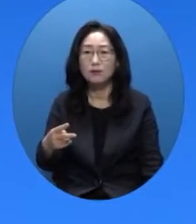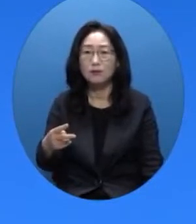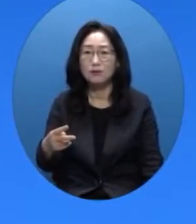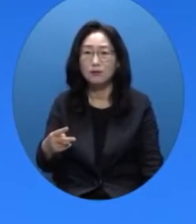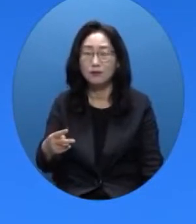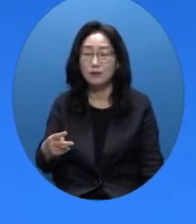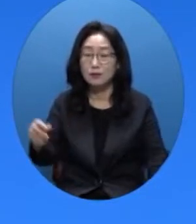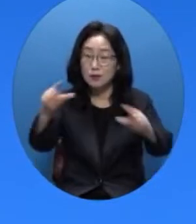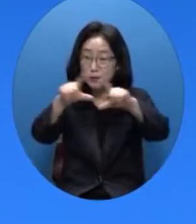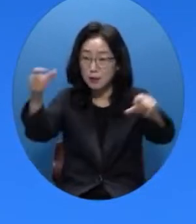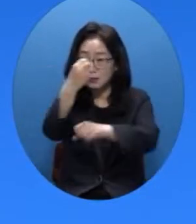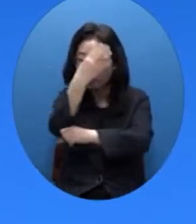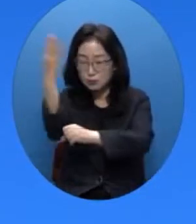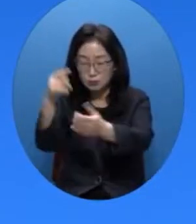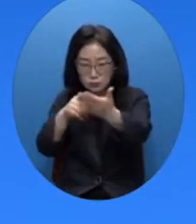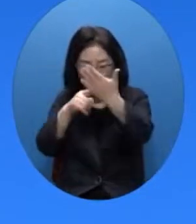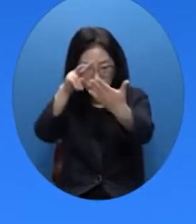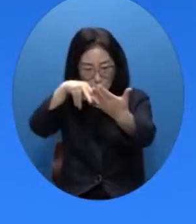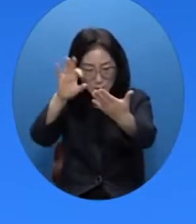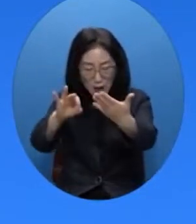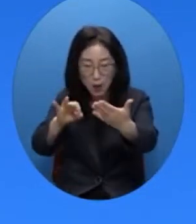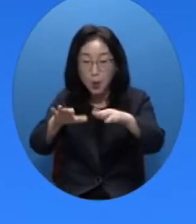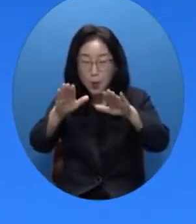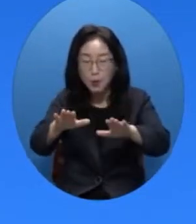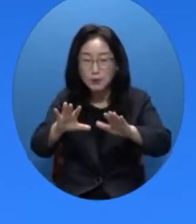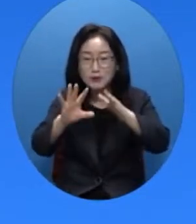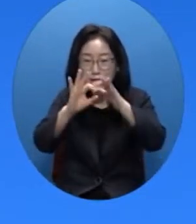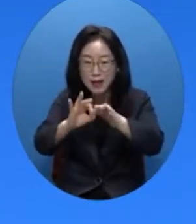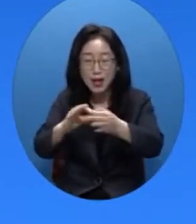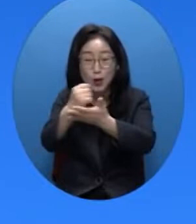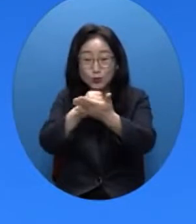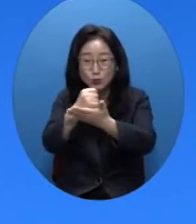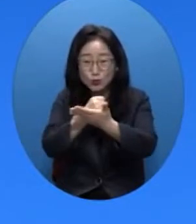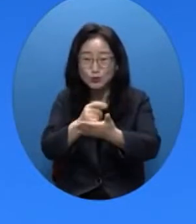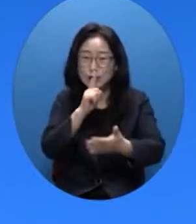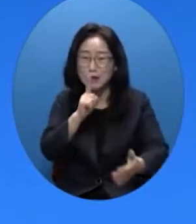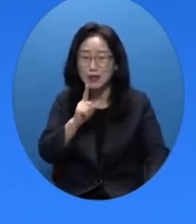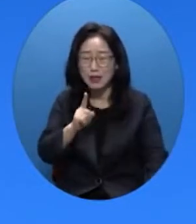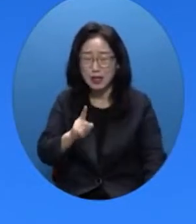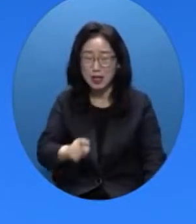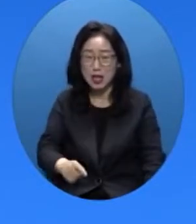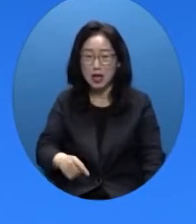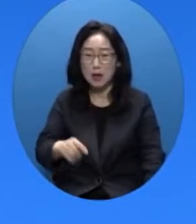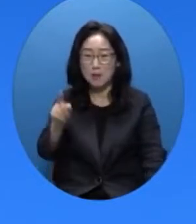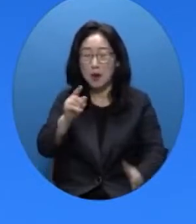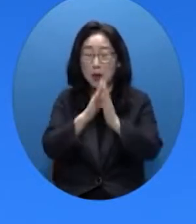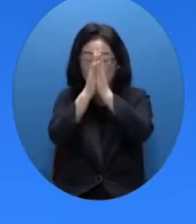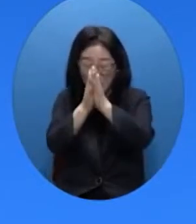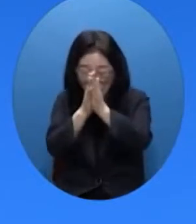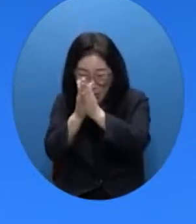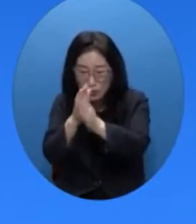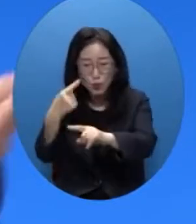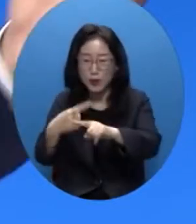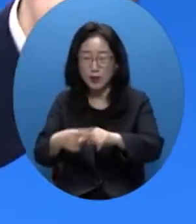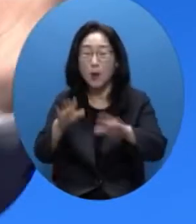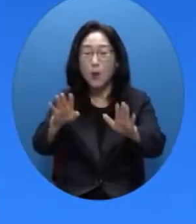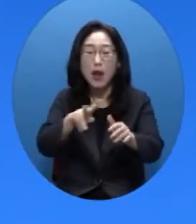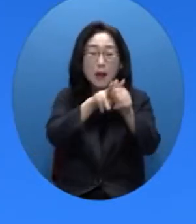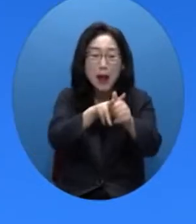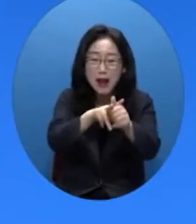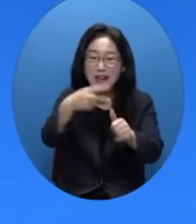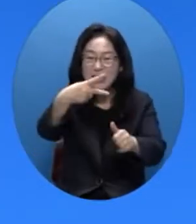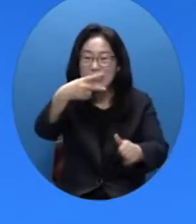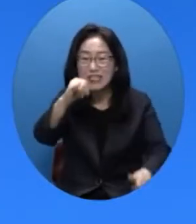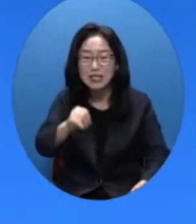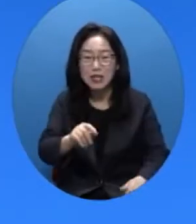일반 신문을 봐도 오늘의 운세 해서 및 심적으로 오늘 말띠는 동쪽으로 가면 돈이